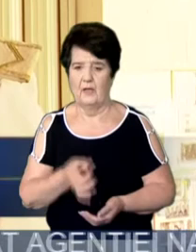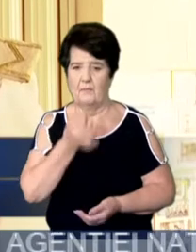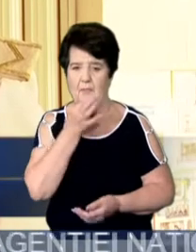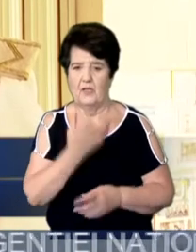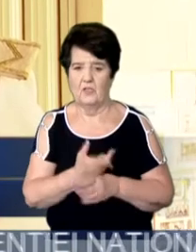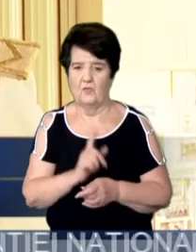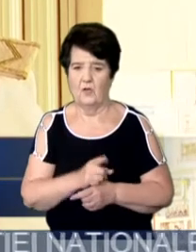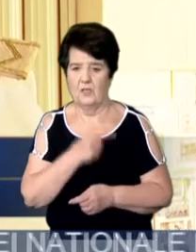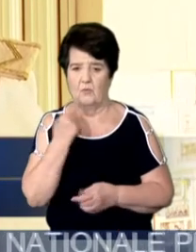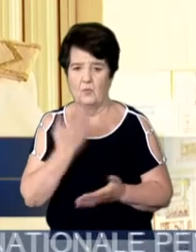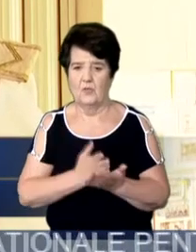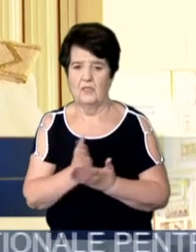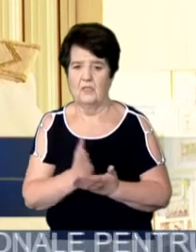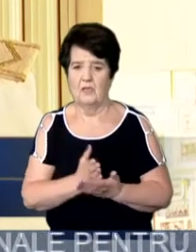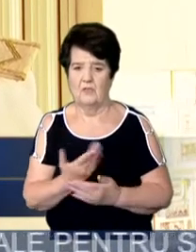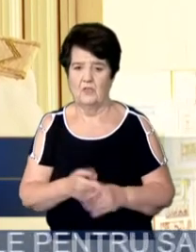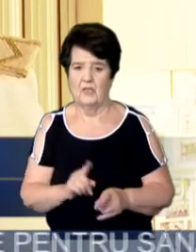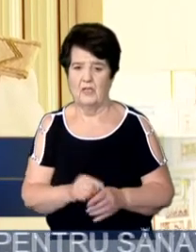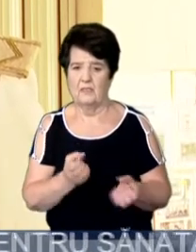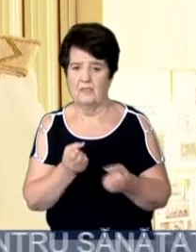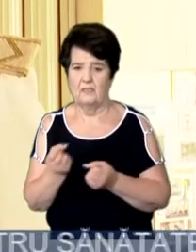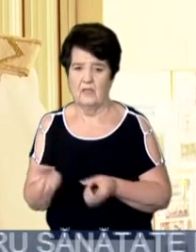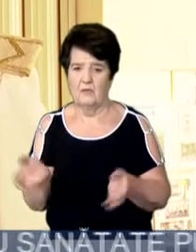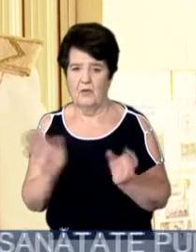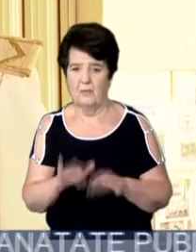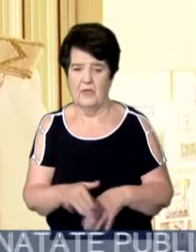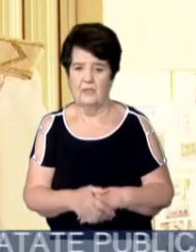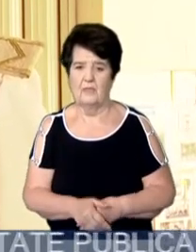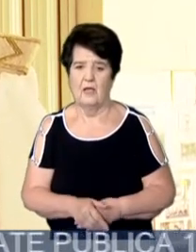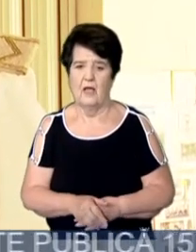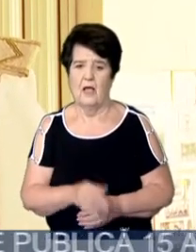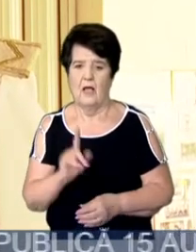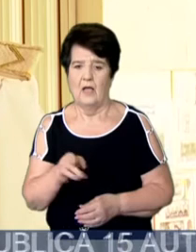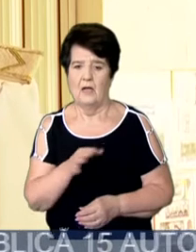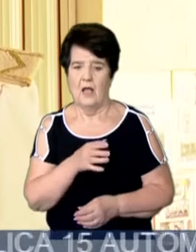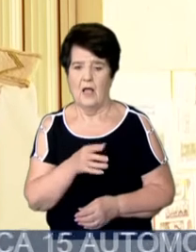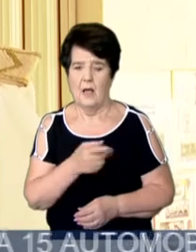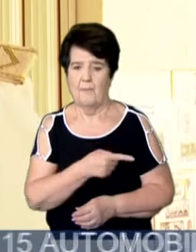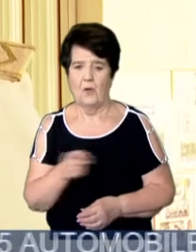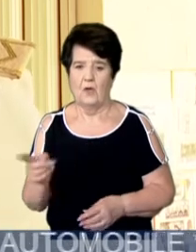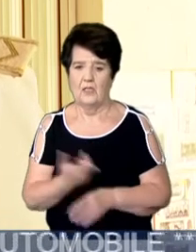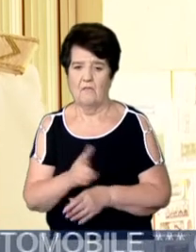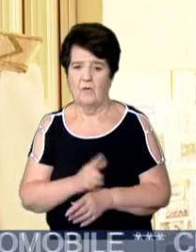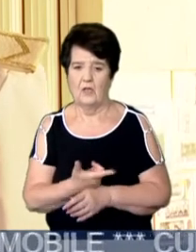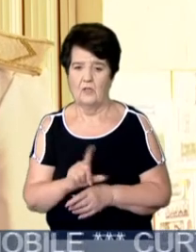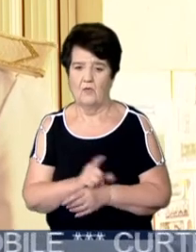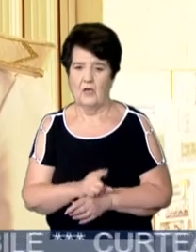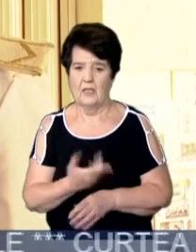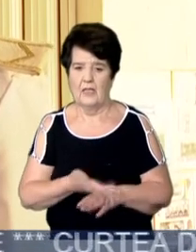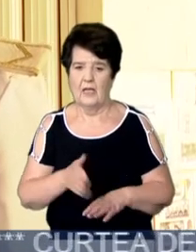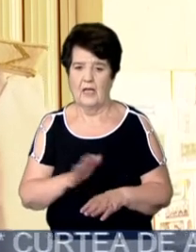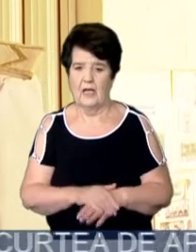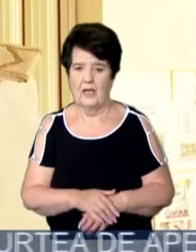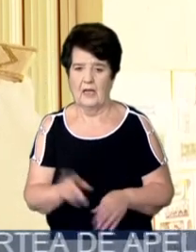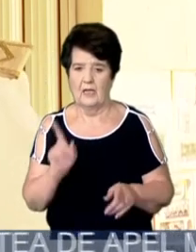mult acest serviciu, de asta și am rămas în perioade foarte, foarte grele a căii ferate, am rămas